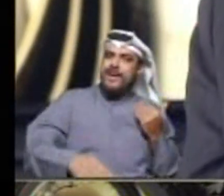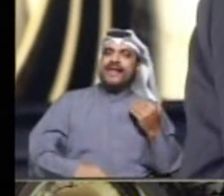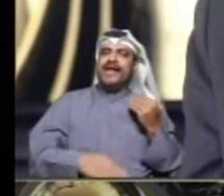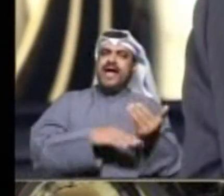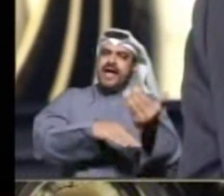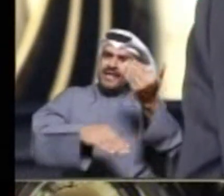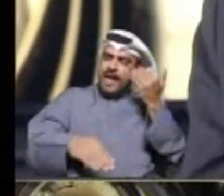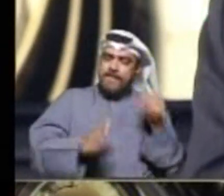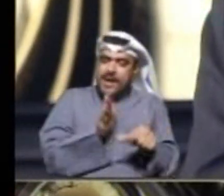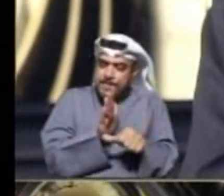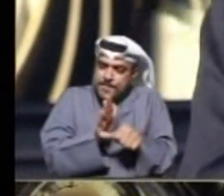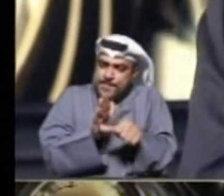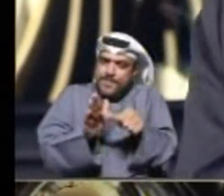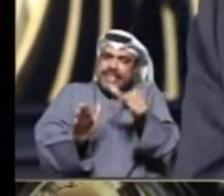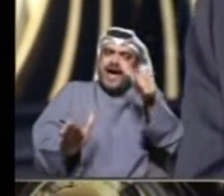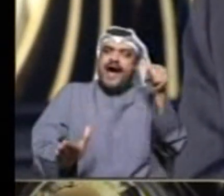ابتداء وجود